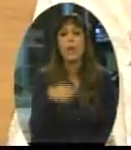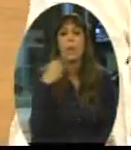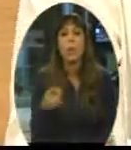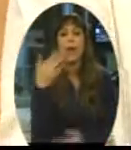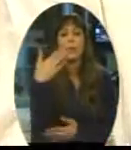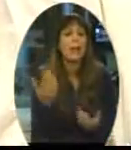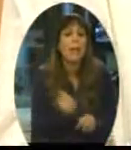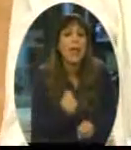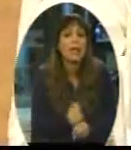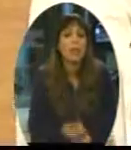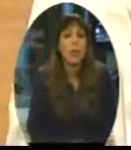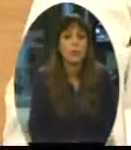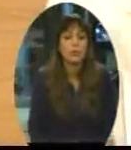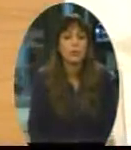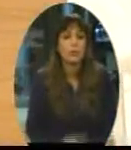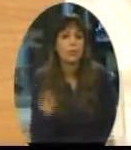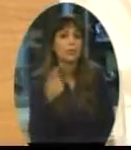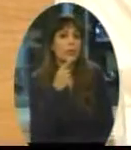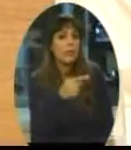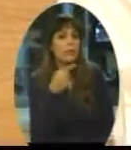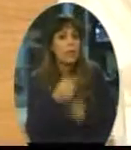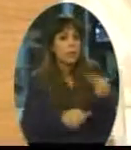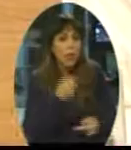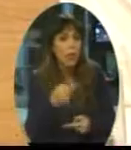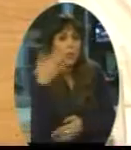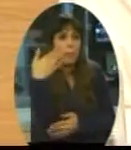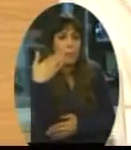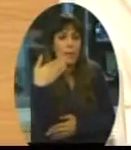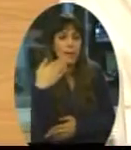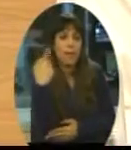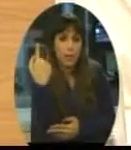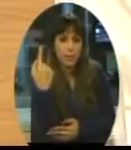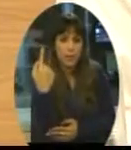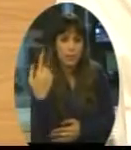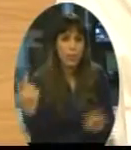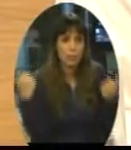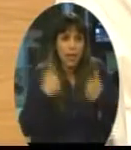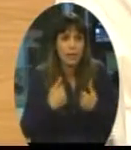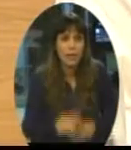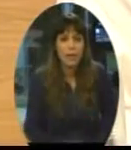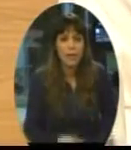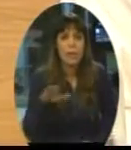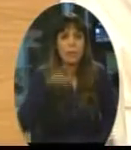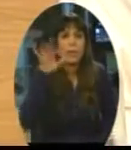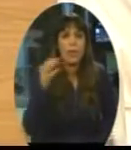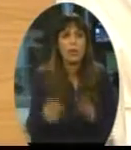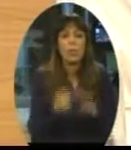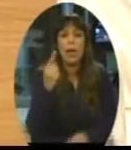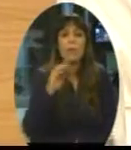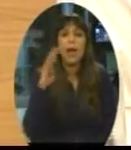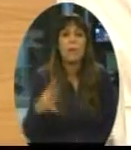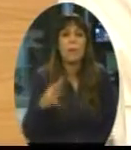זה הדור שיסחוב את המדינה על הכתפיים. שהבחירות נערכות אחת לארבע שנים. ובעצם